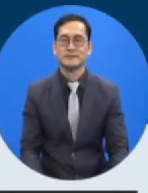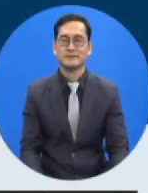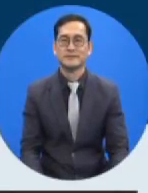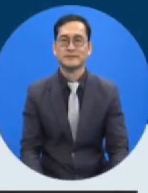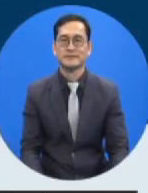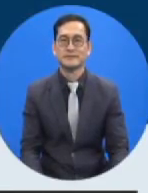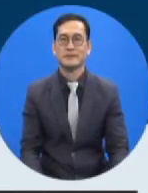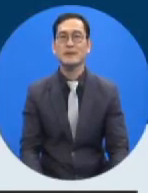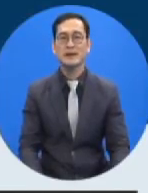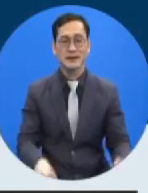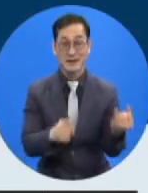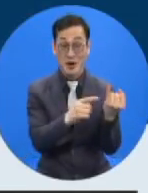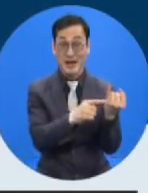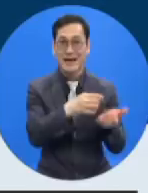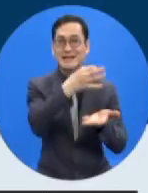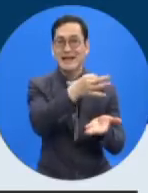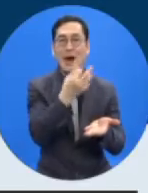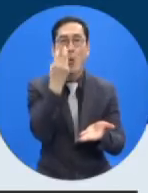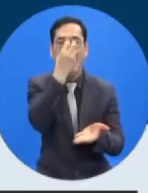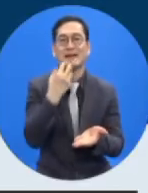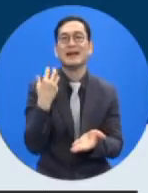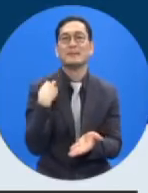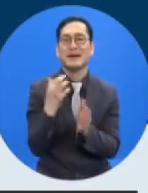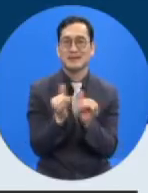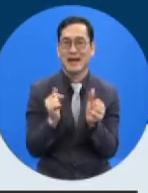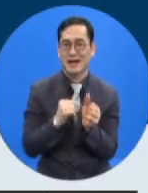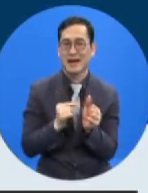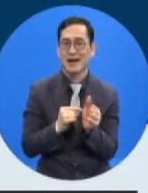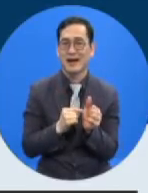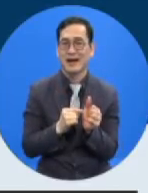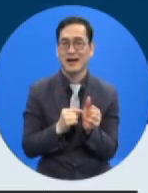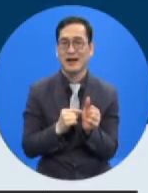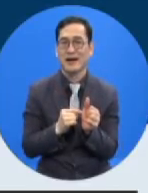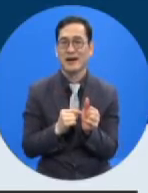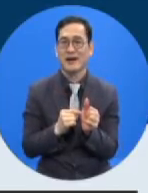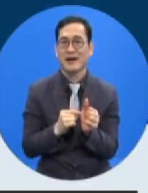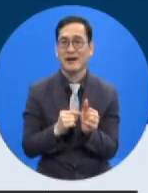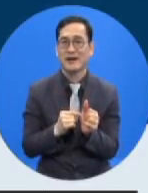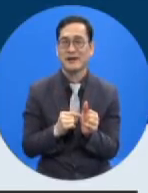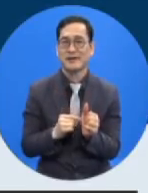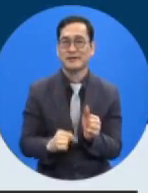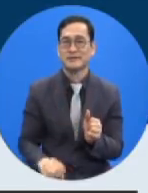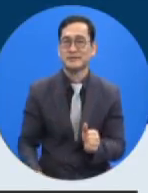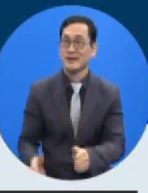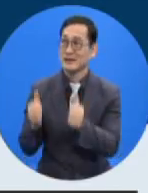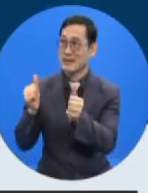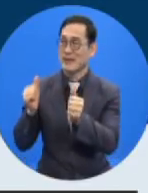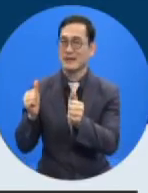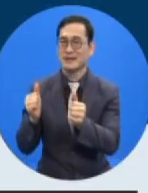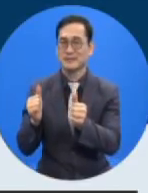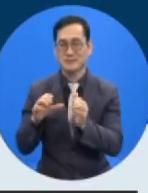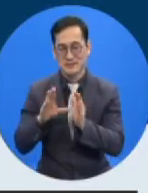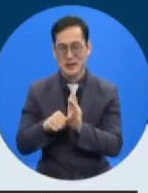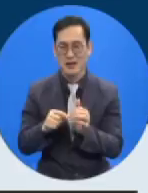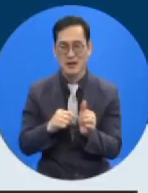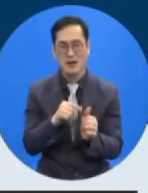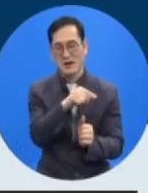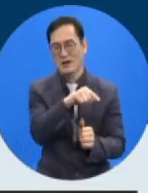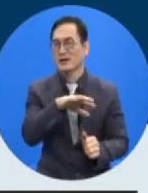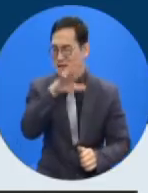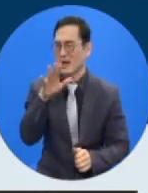정경심 씨의 자산관리인 PB죠. 모든 혐의 인정. 지금 저 사진에서 반바지에 반팔, 그리고 그 밤에